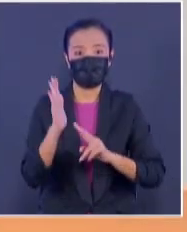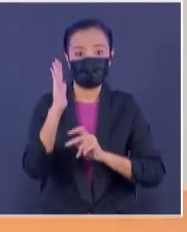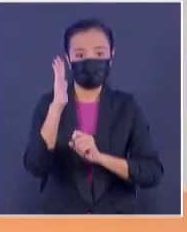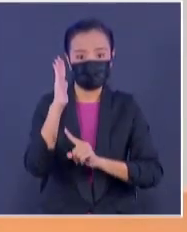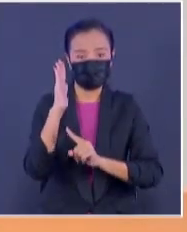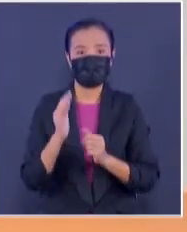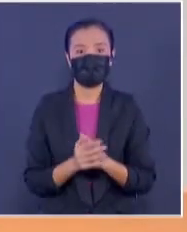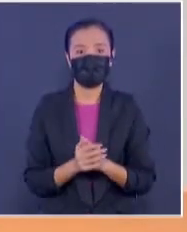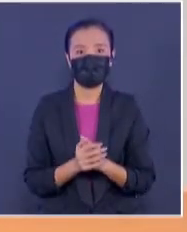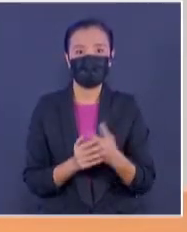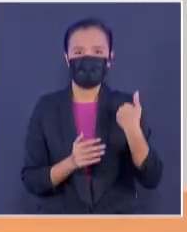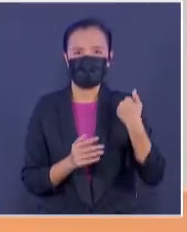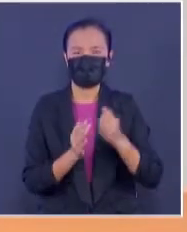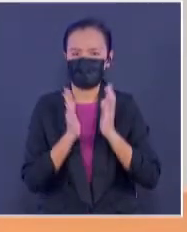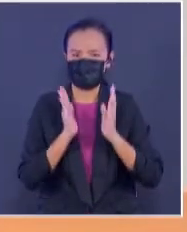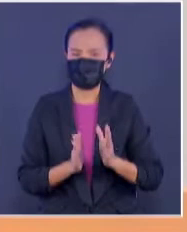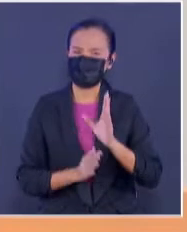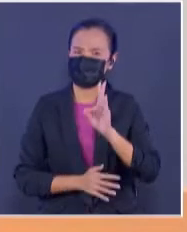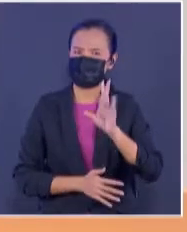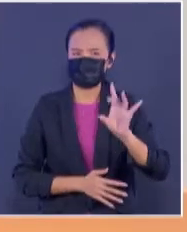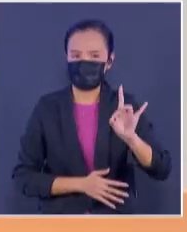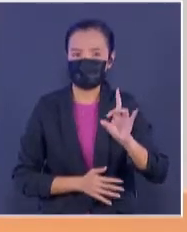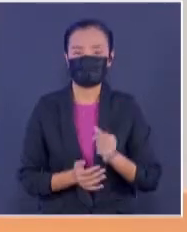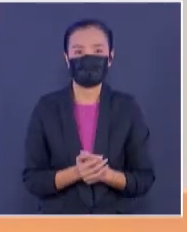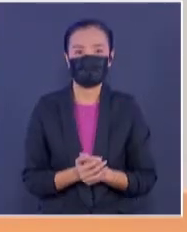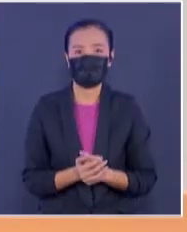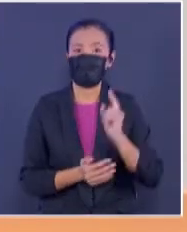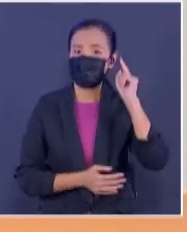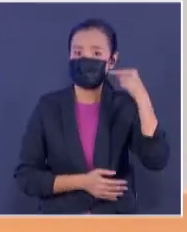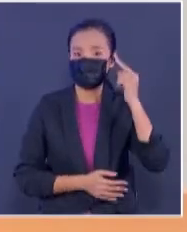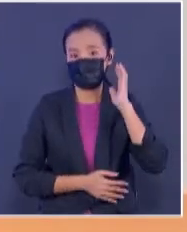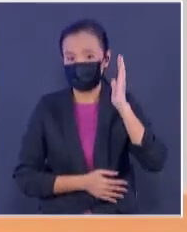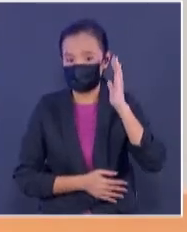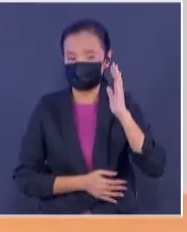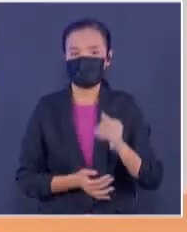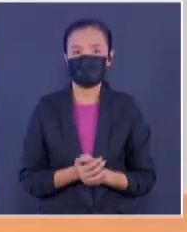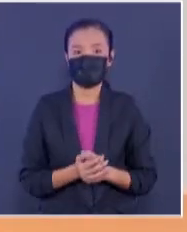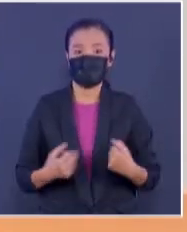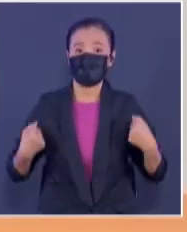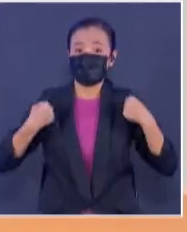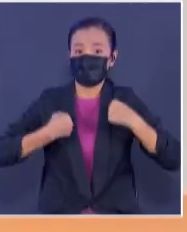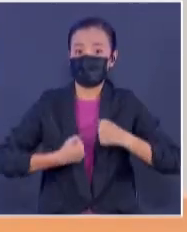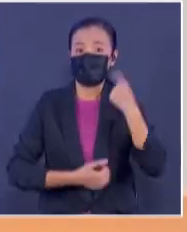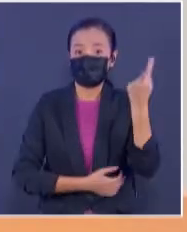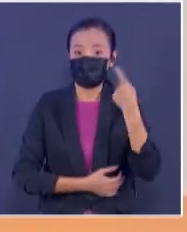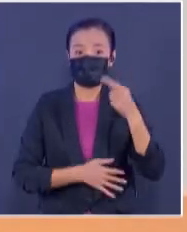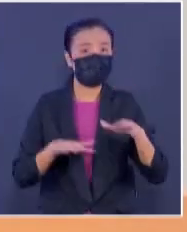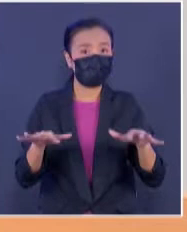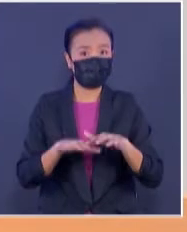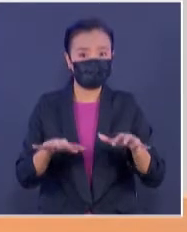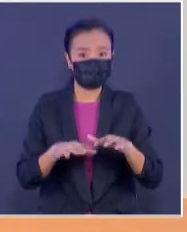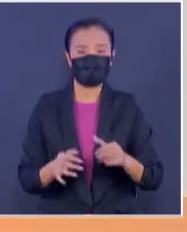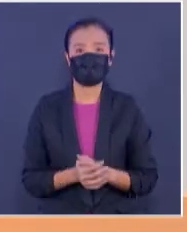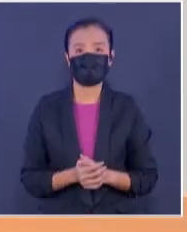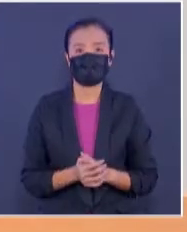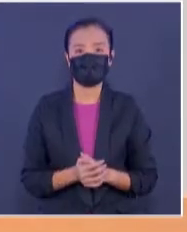อำแล้วก็มีกลุ่มบุคคล 7-8 คนมีทั้งผู้หญิงแล้วก็ผู้ชายแต่งตัวเหมือนนักท่องเที่ยวทั่วไปเลยค่ะก